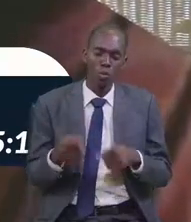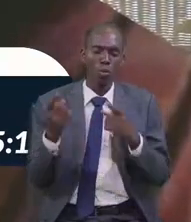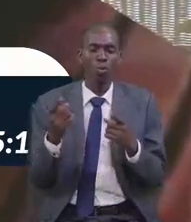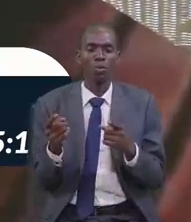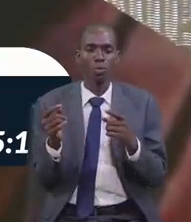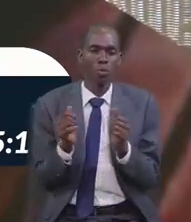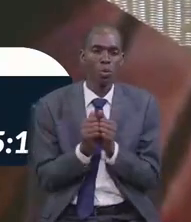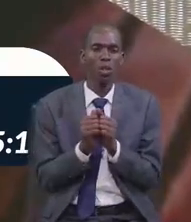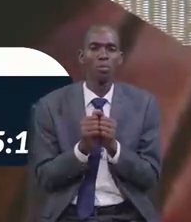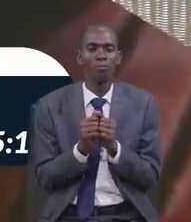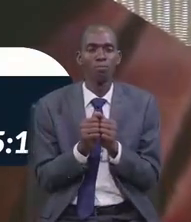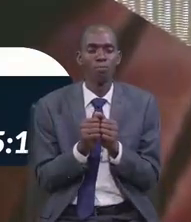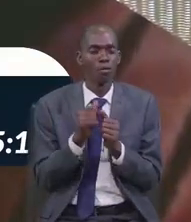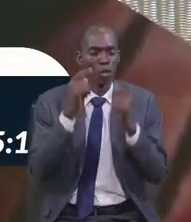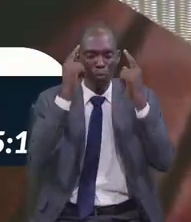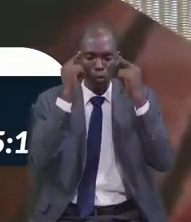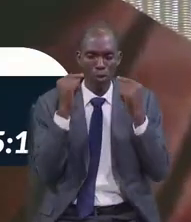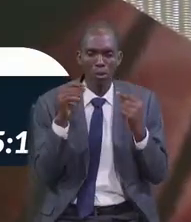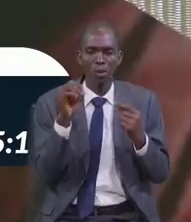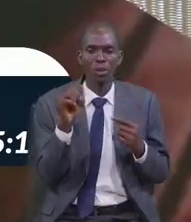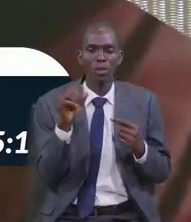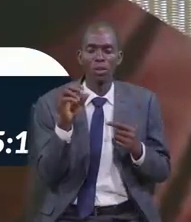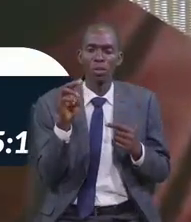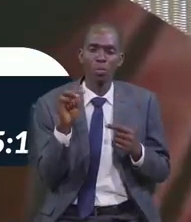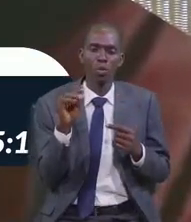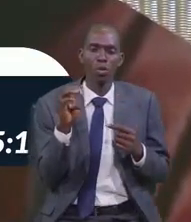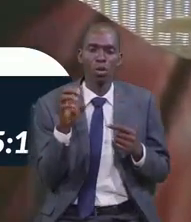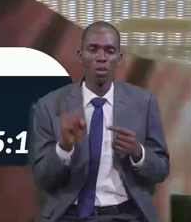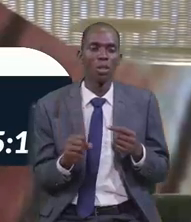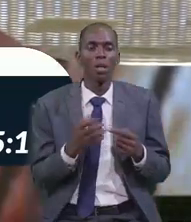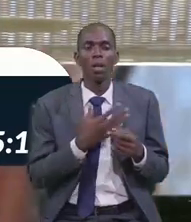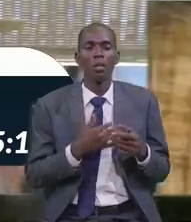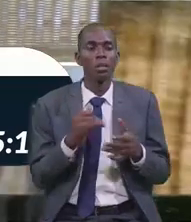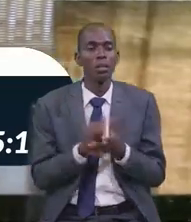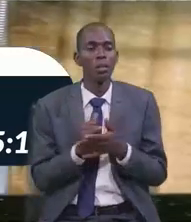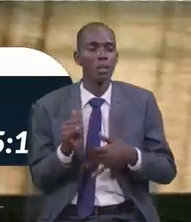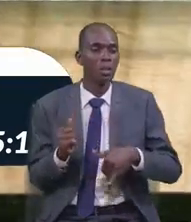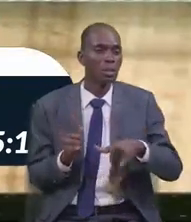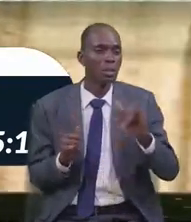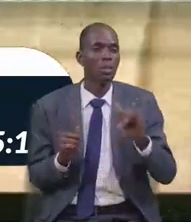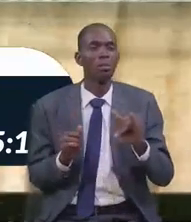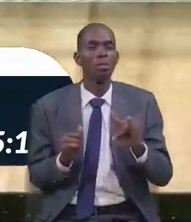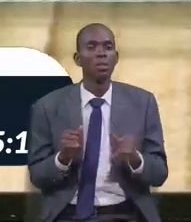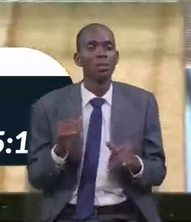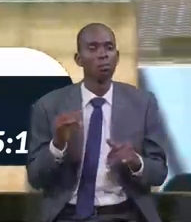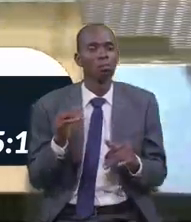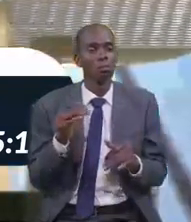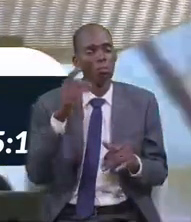se présenteraient devant moi, je ne serais pas favorable à ce